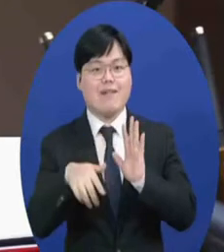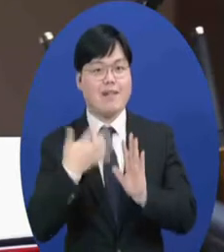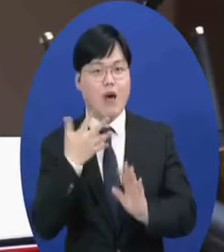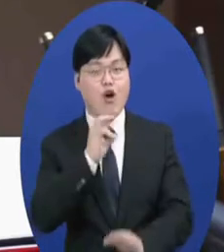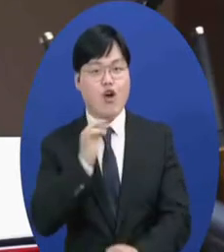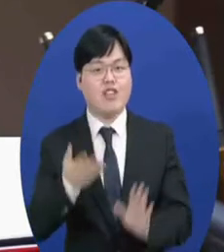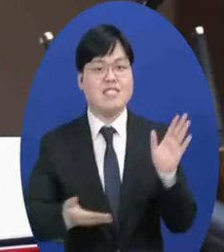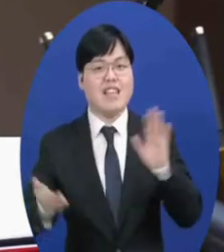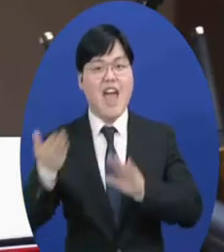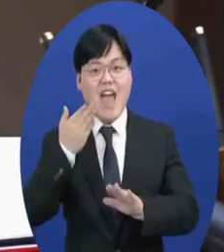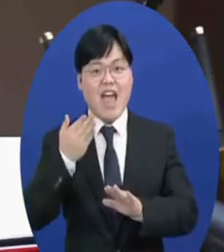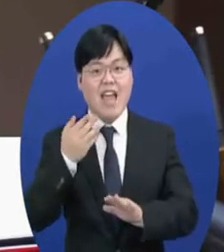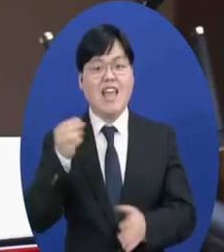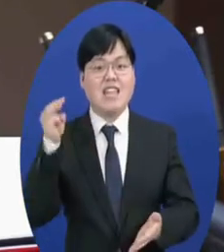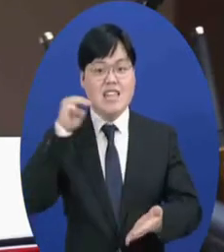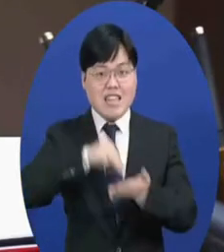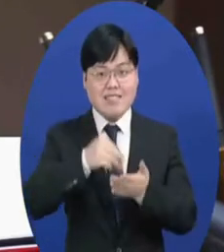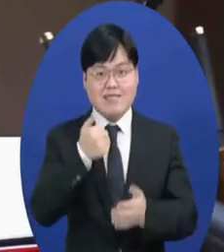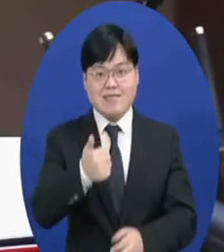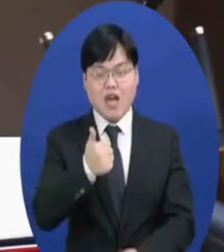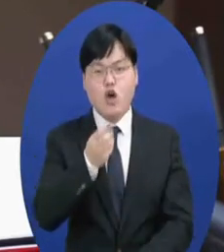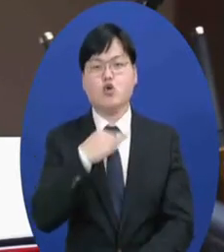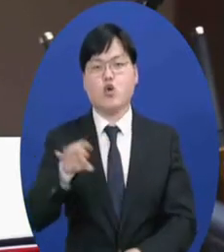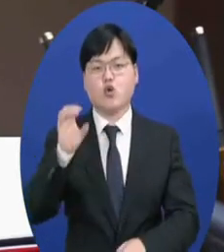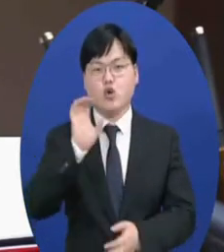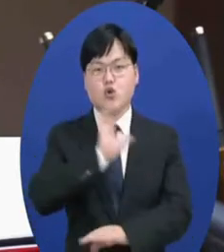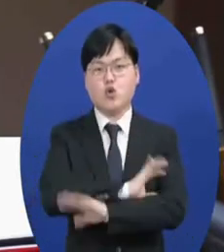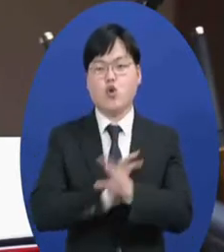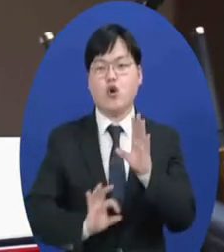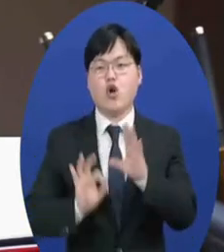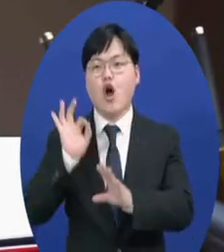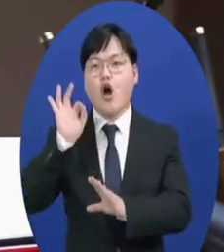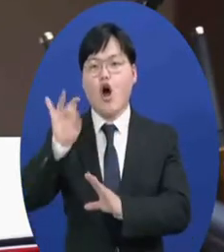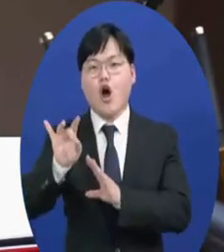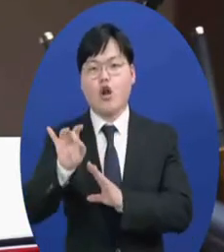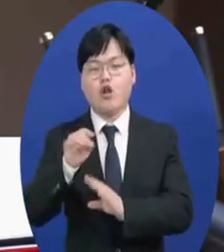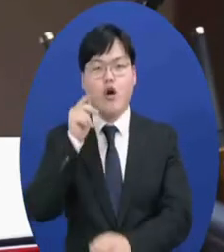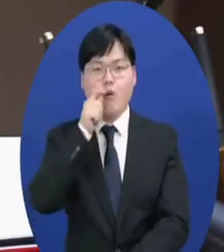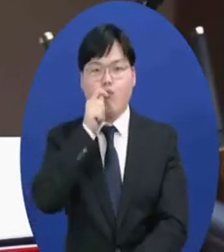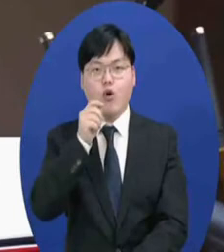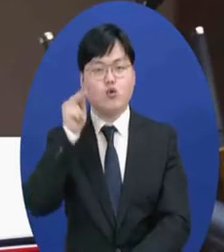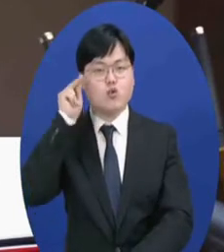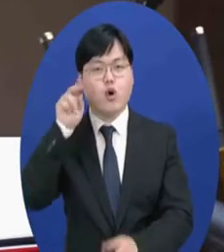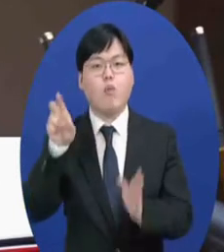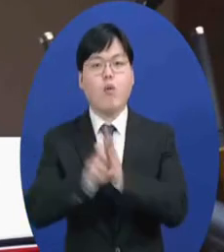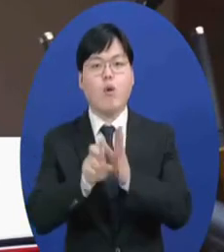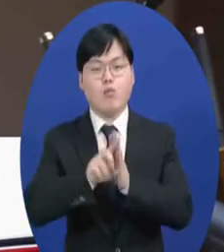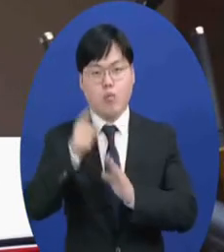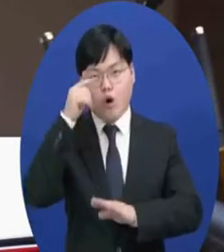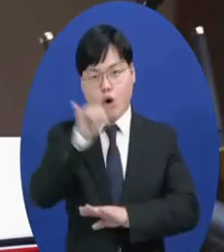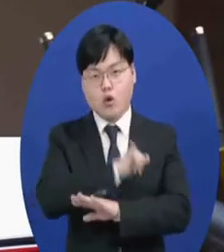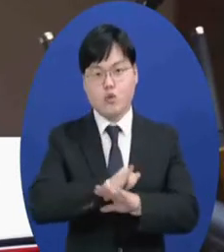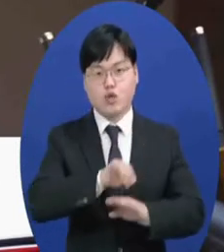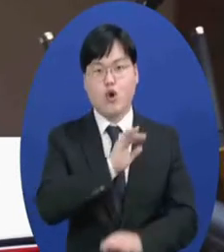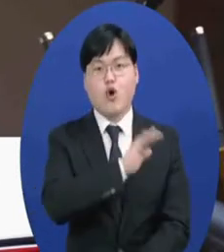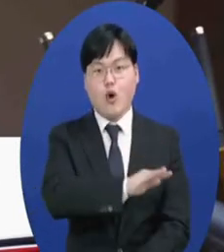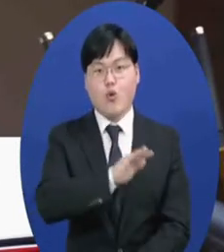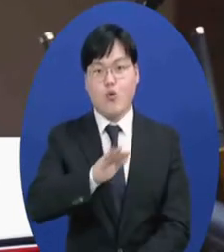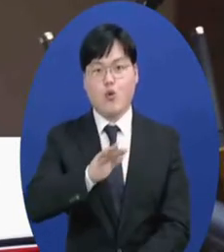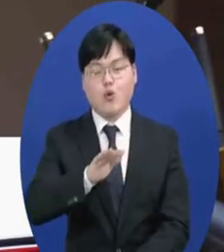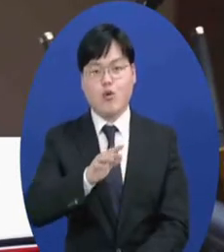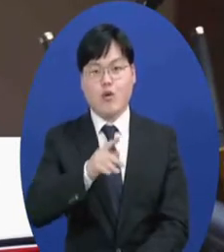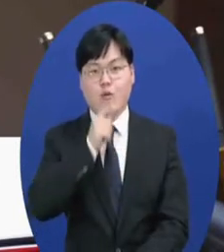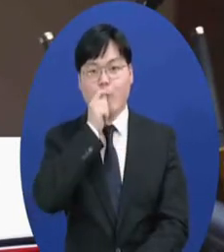дээш одоо хэдний шалгалтанд тэнцсэн болоод шууд одоо энэ сургуульд очиж хөнгөлөлтөөр сурах энэ боломж одоо Монголын хүүхдэд олдж